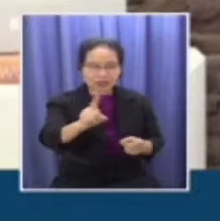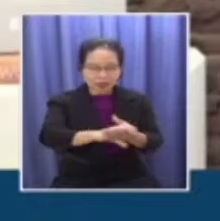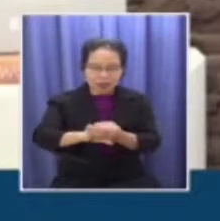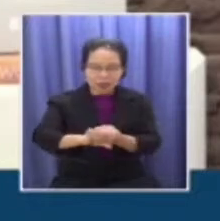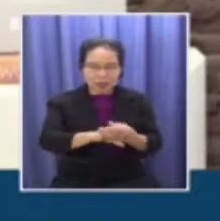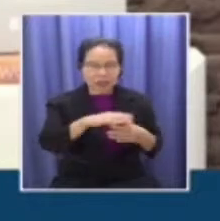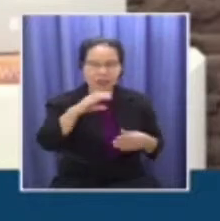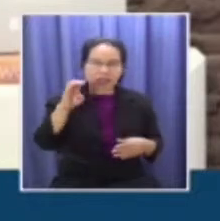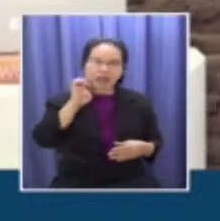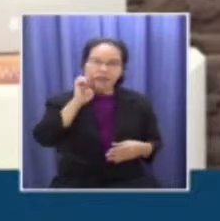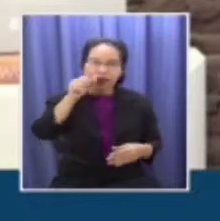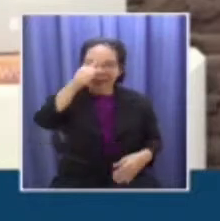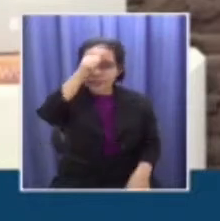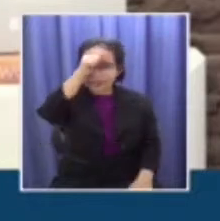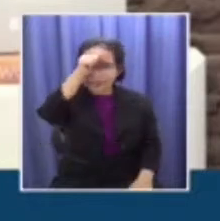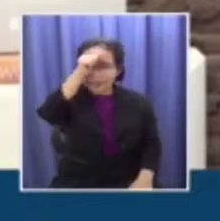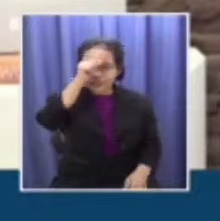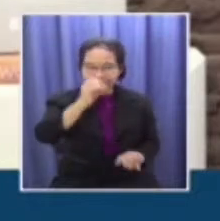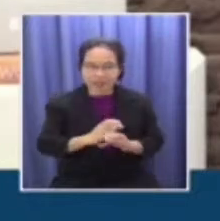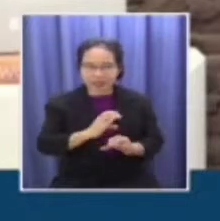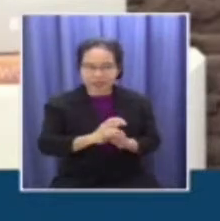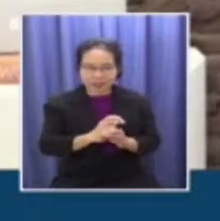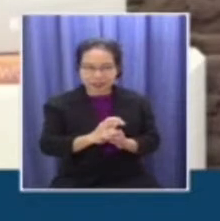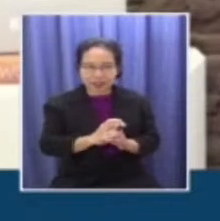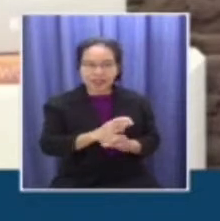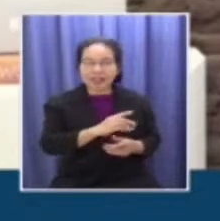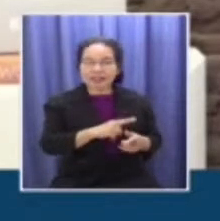kai emma ye no.